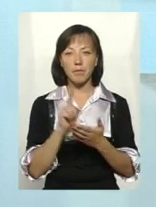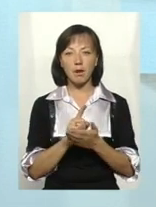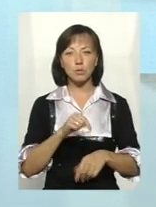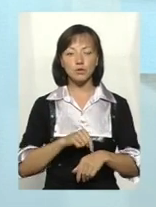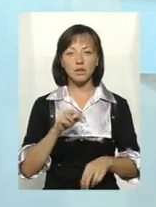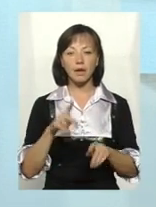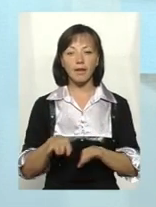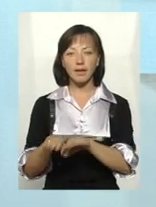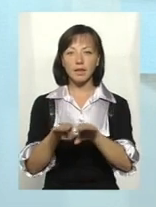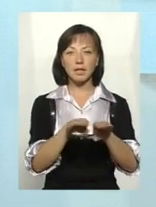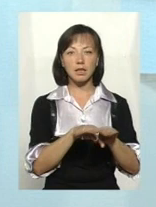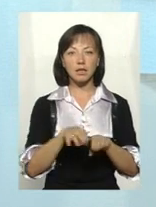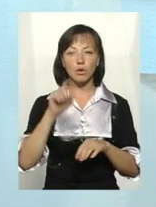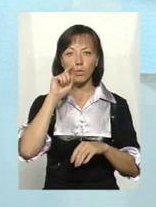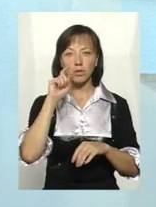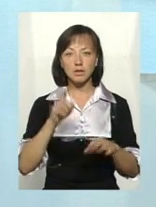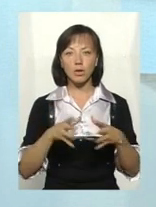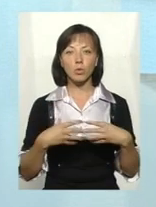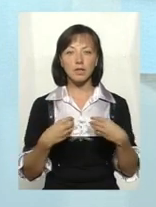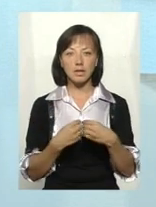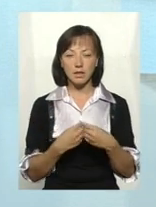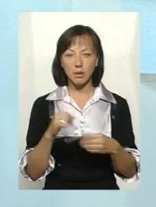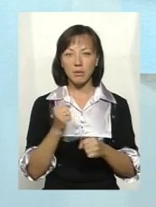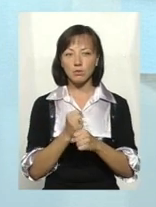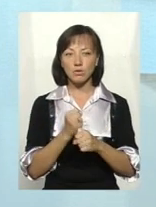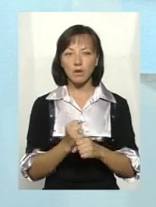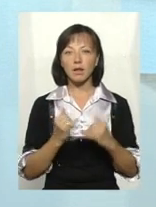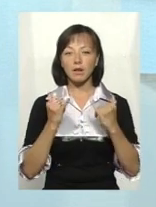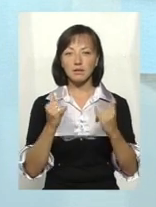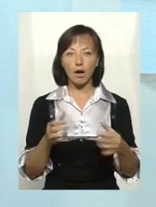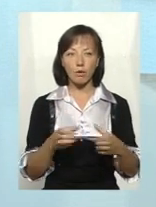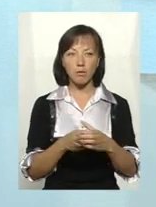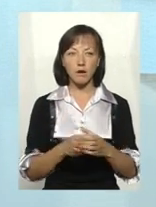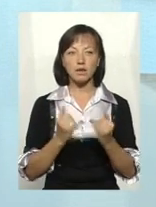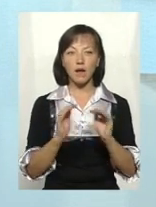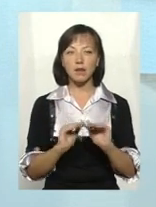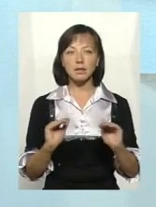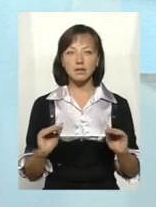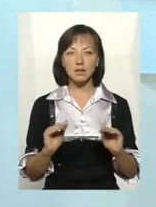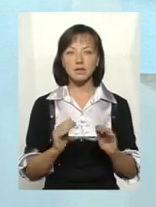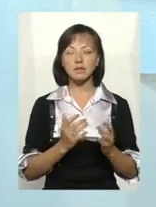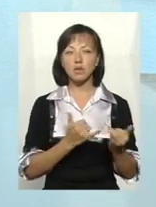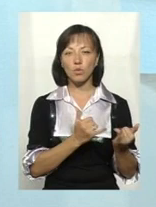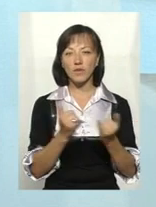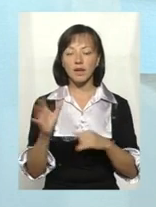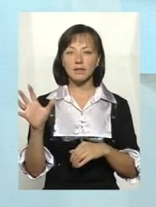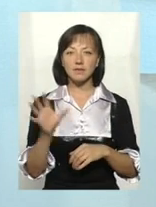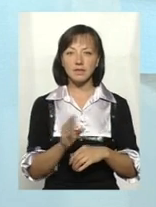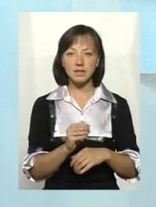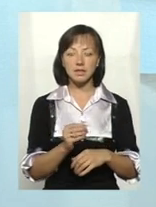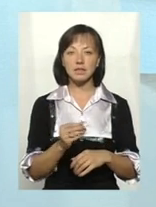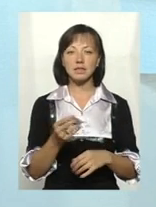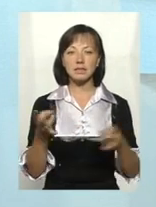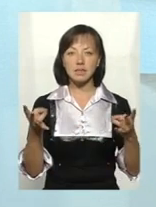почуватись як єдина українська родина і працювати на громаду, працювати на дітей. дітей, задовільняти всі